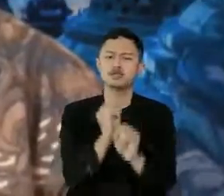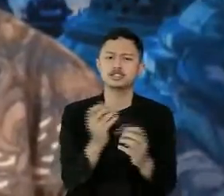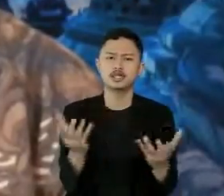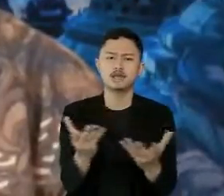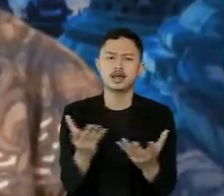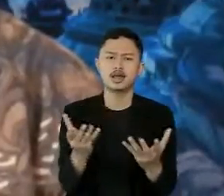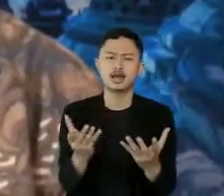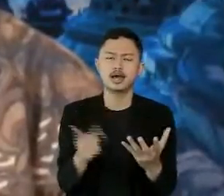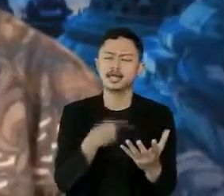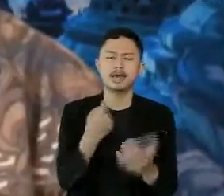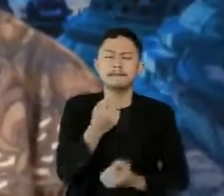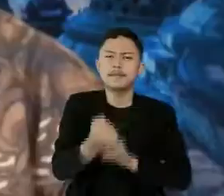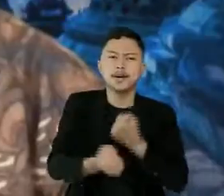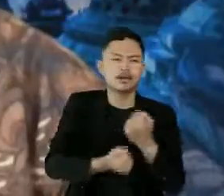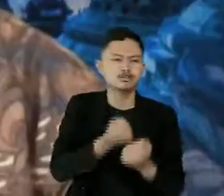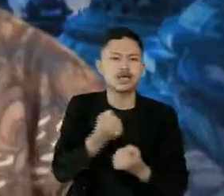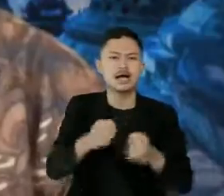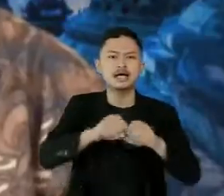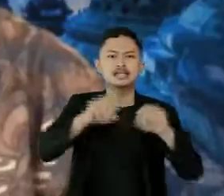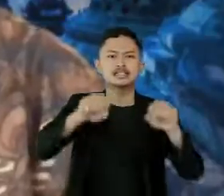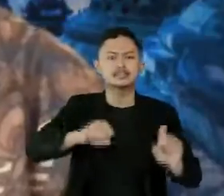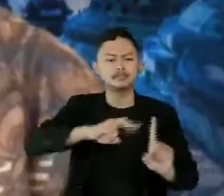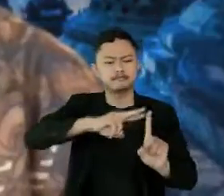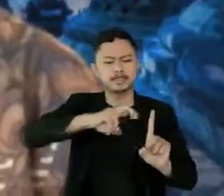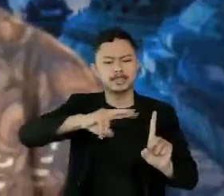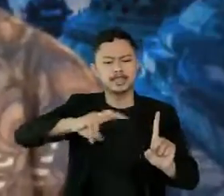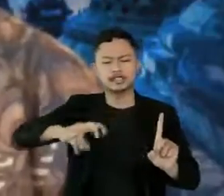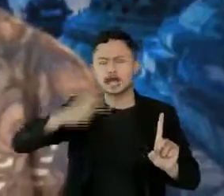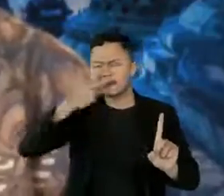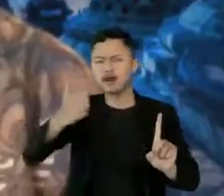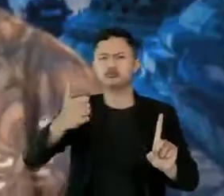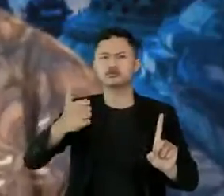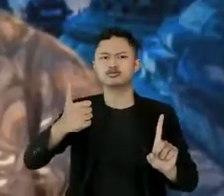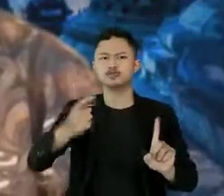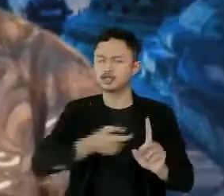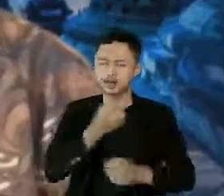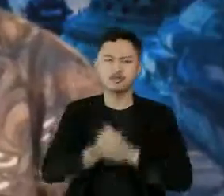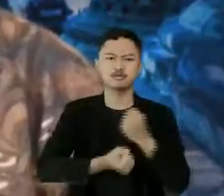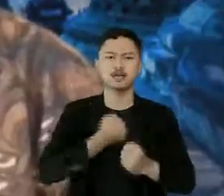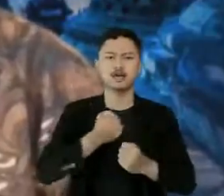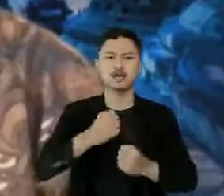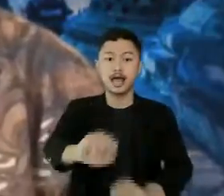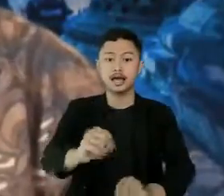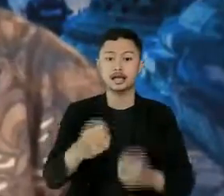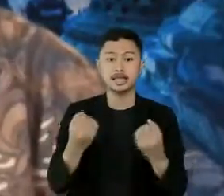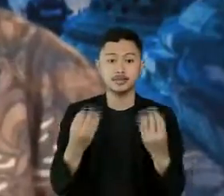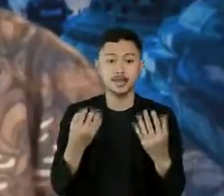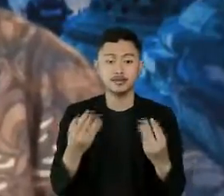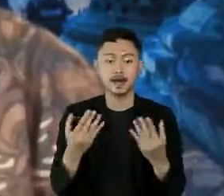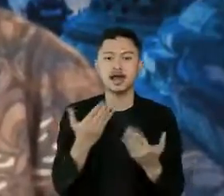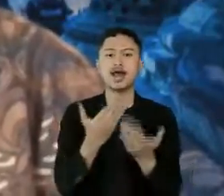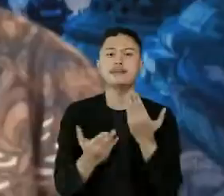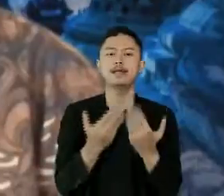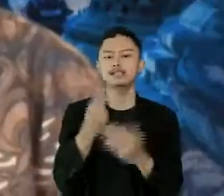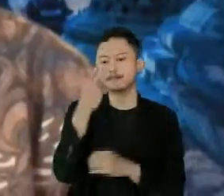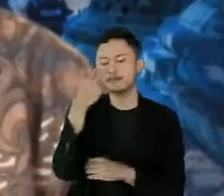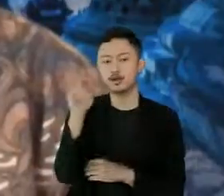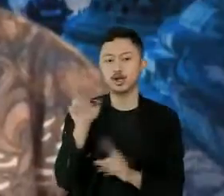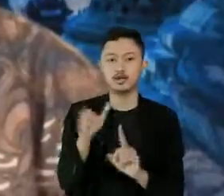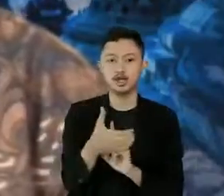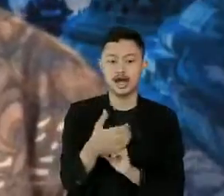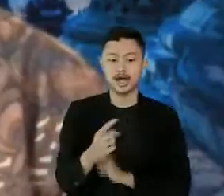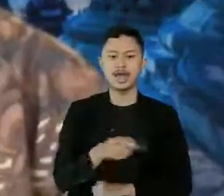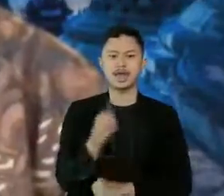mengedepankan, mendorong untuk adanya sistem tracing yang baik. Dan pada waktu Peduli Lindungi itu diluncurkan,